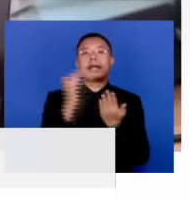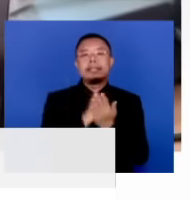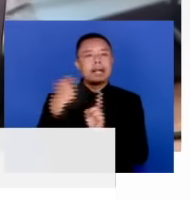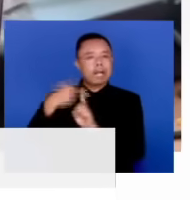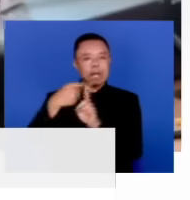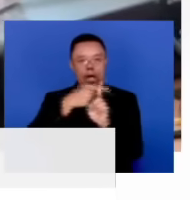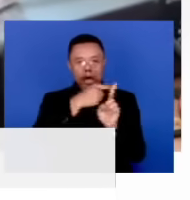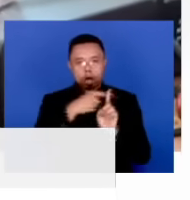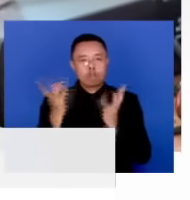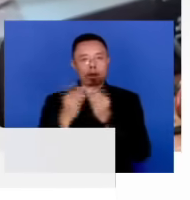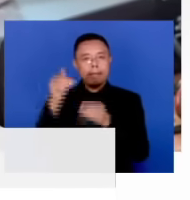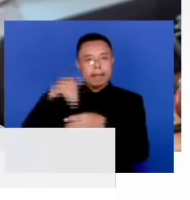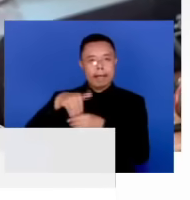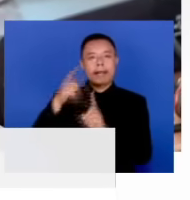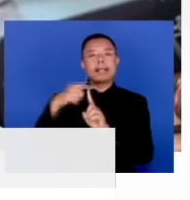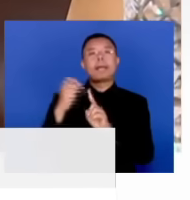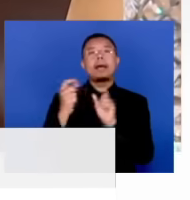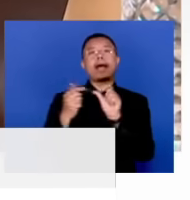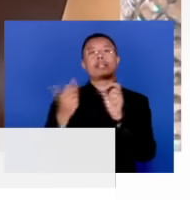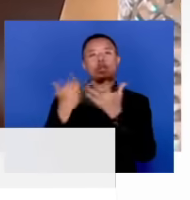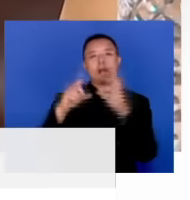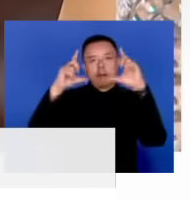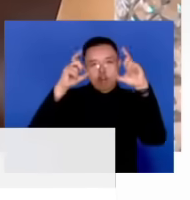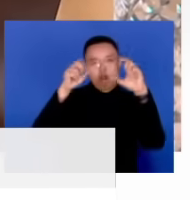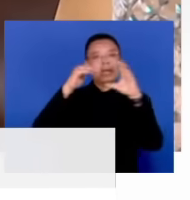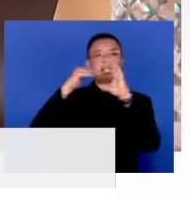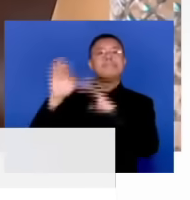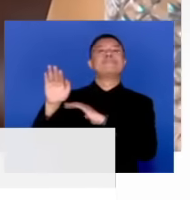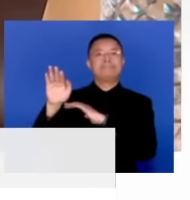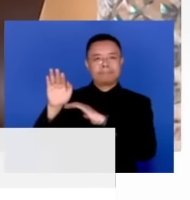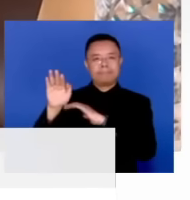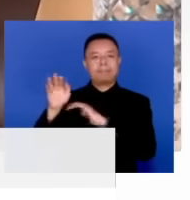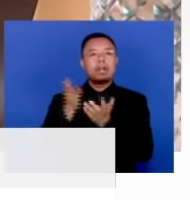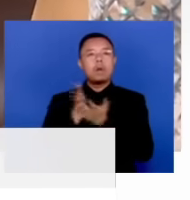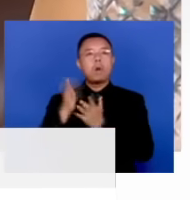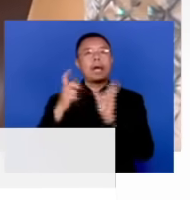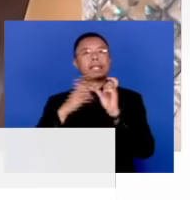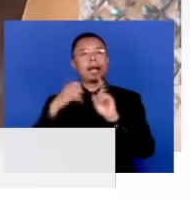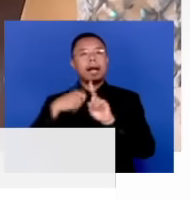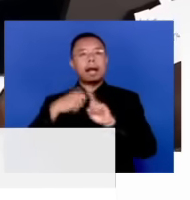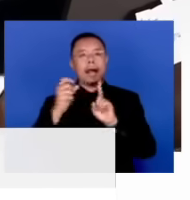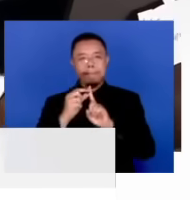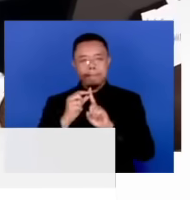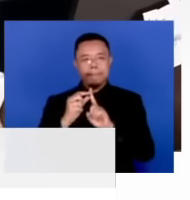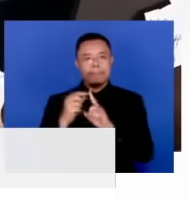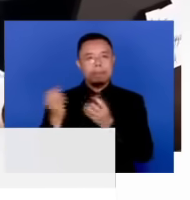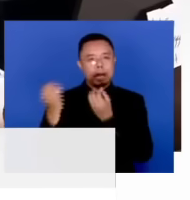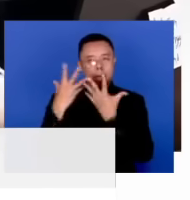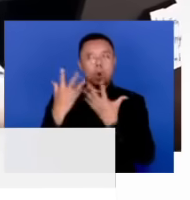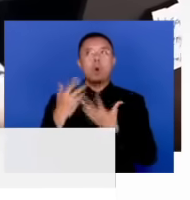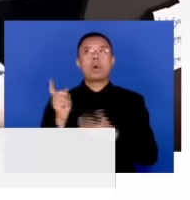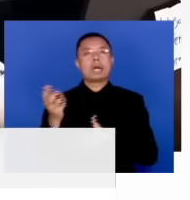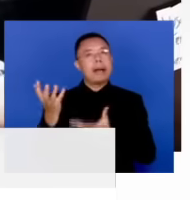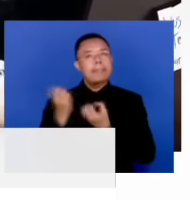penghitungan suara di TPS yang direkam dan juga didokumentasikan oleh KPPS melalui Sirekap. Menurut informasi yang kami dapatkan